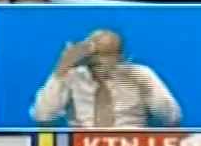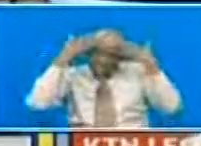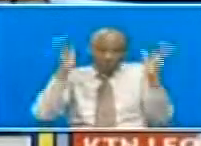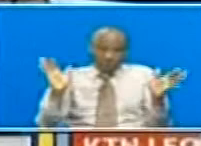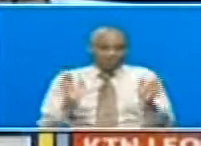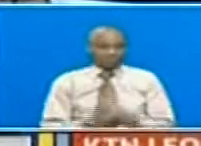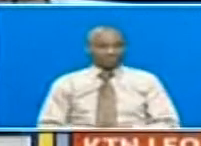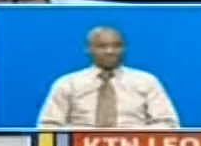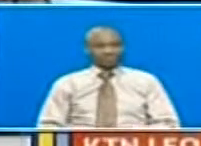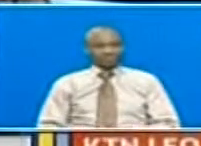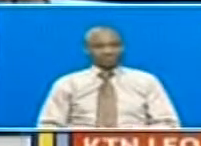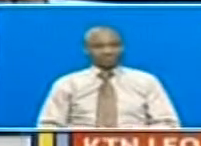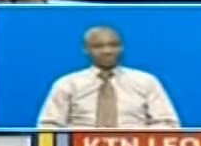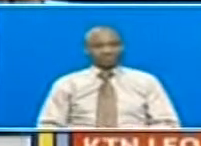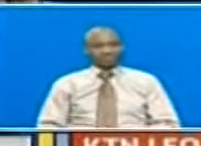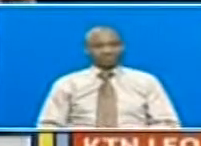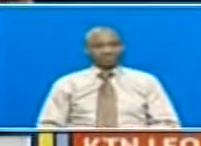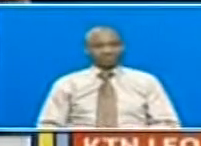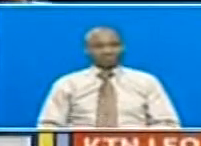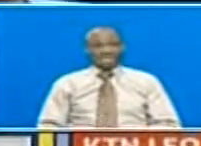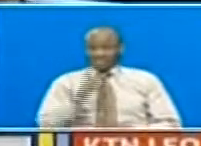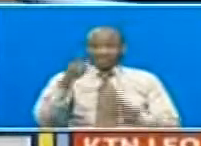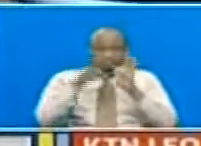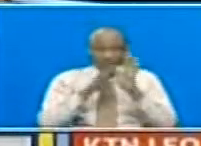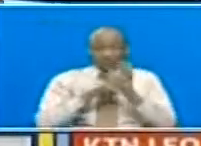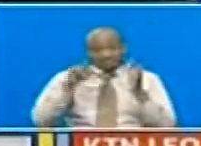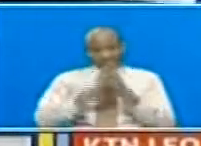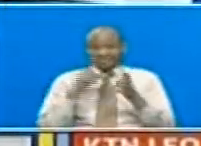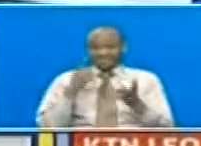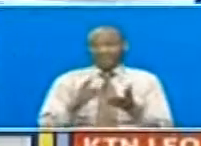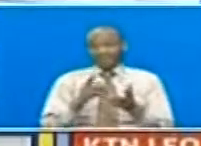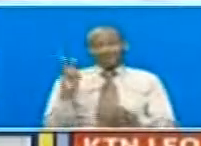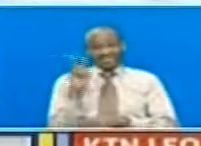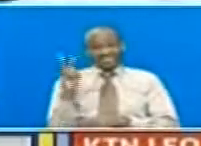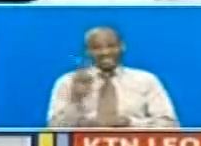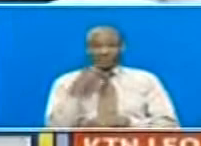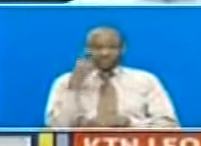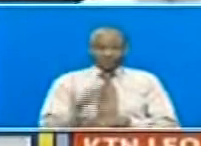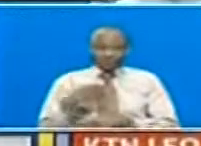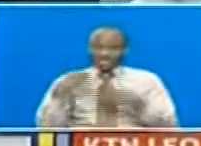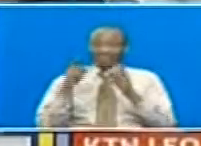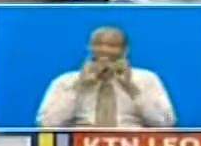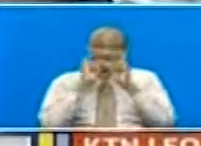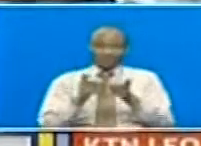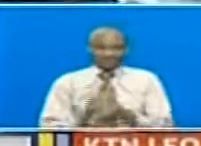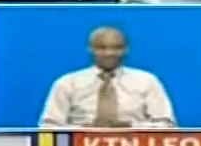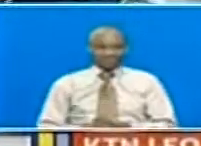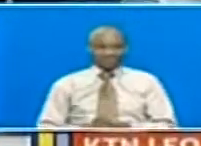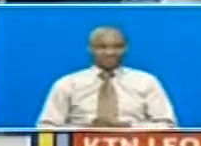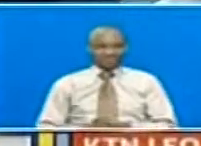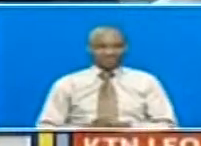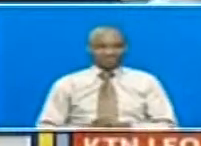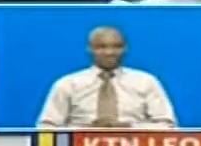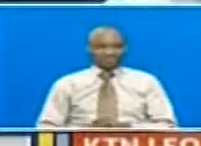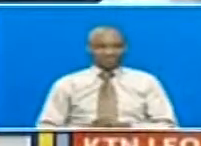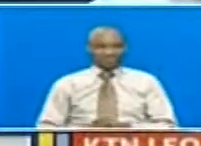pengine utaangalia. Nitaangalia. Eh, wajua hii program ilikuwa imeanza siku ya Valentine na tukasema tutapatiana zawadi. Sasa hii ni Valentine ya